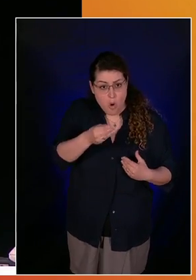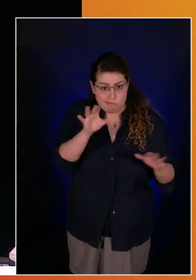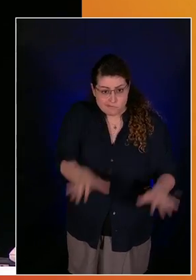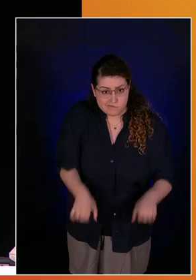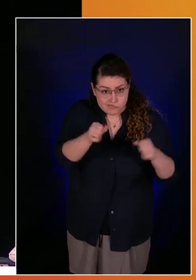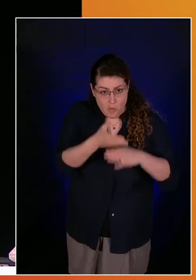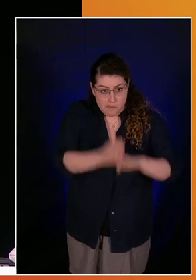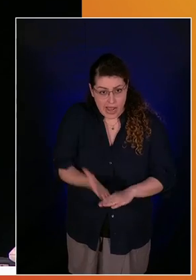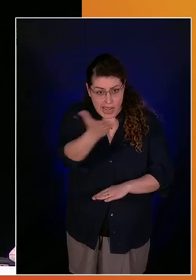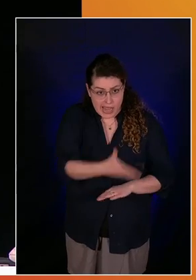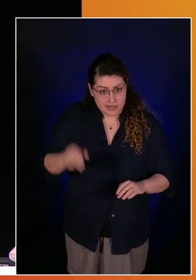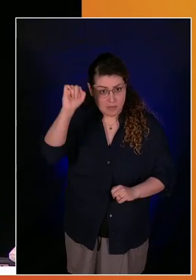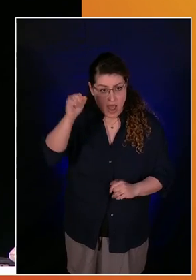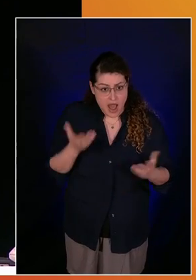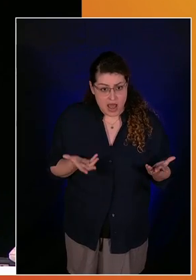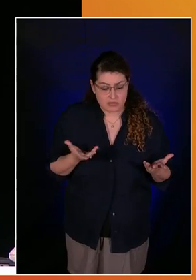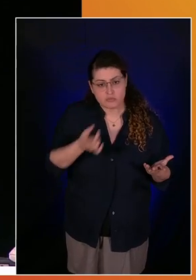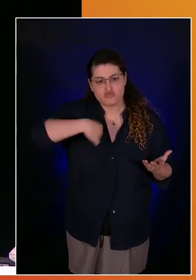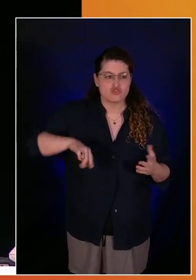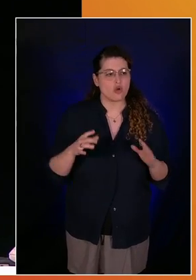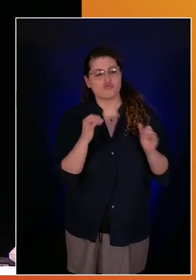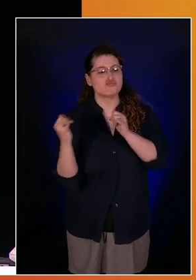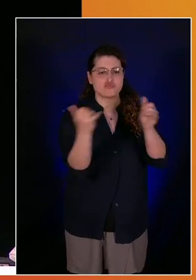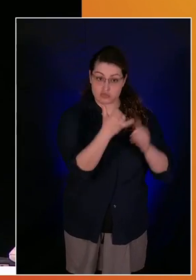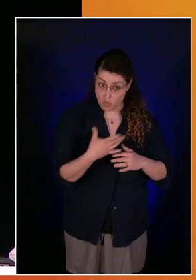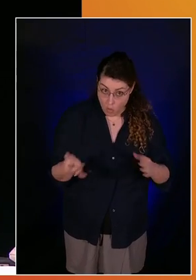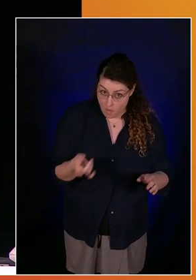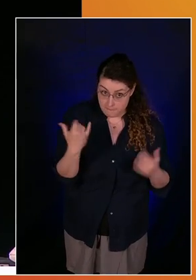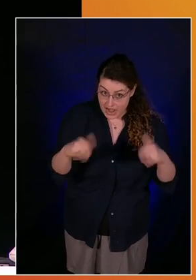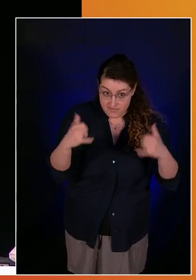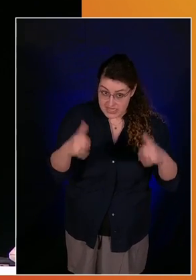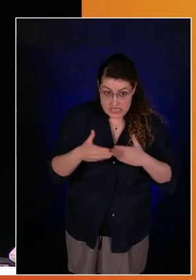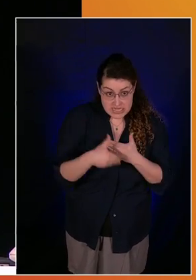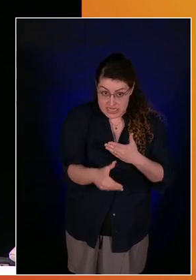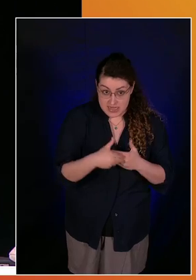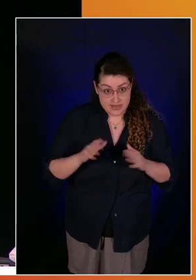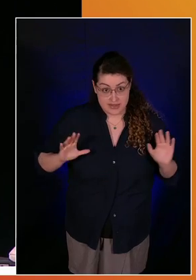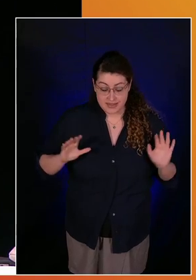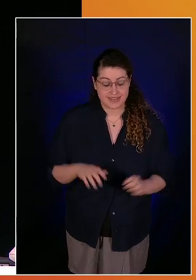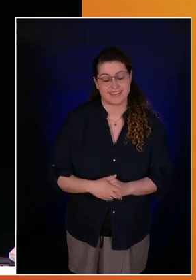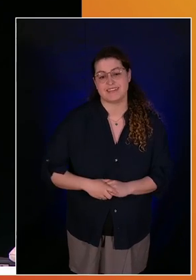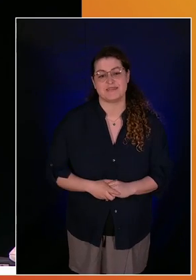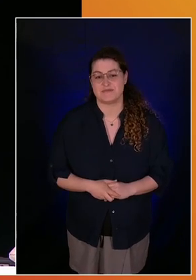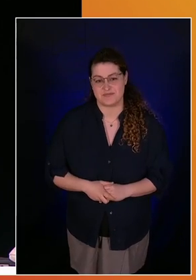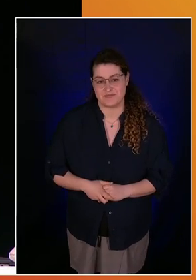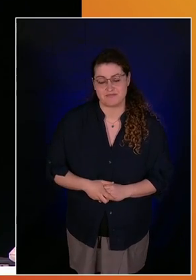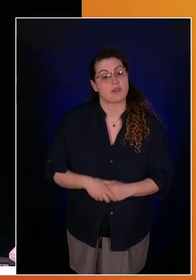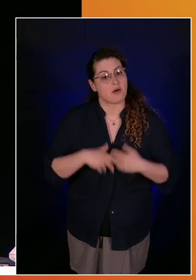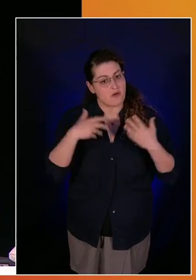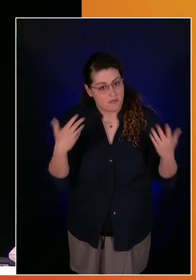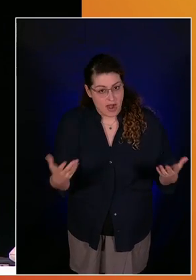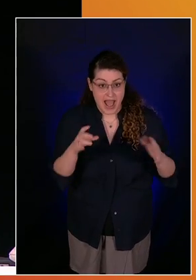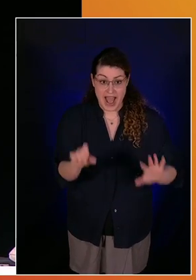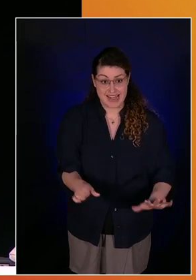prendre le taf les camarades on n'est pas là pour s'amuser il y a encore du boulot cet après-midi hein mes amis voilà nous sommes à la